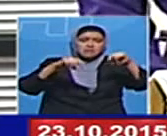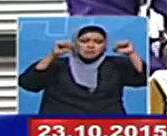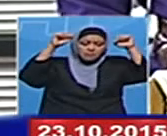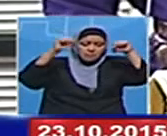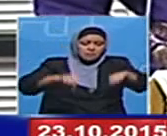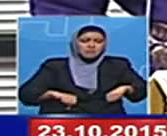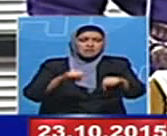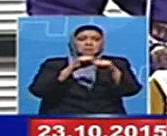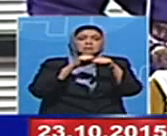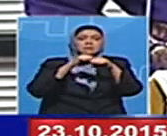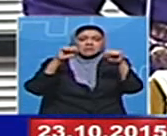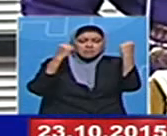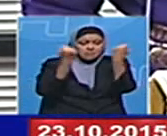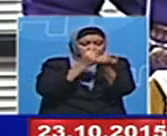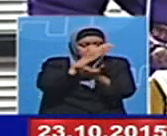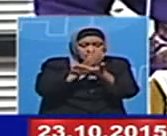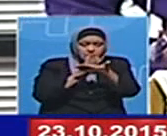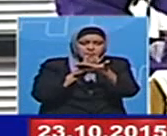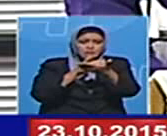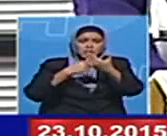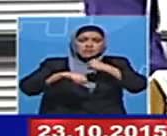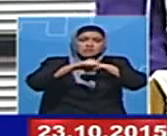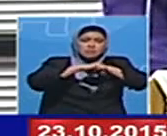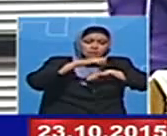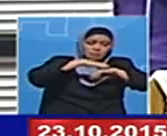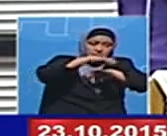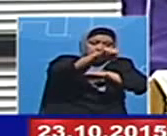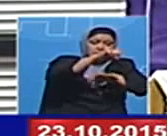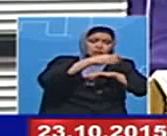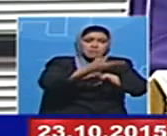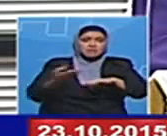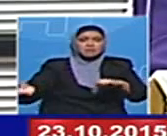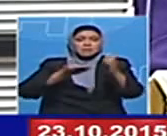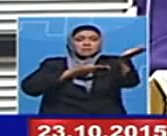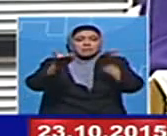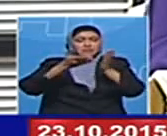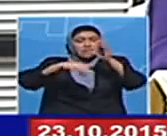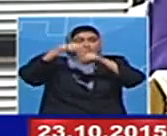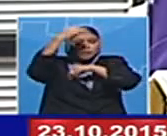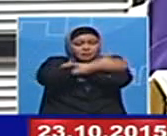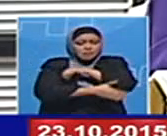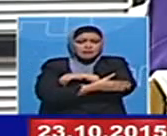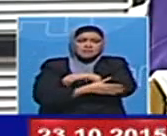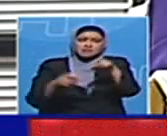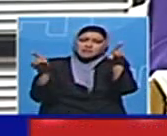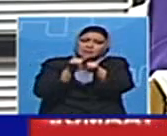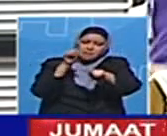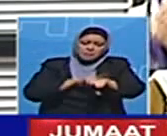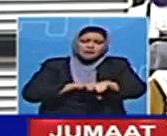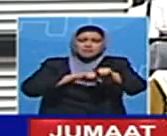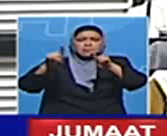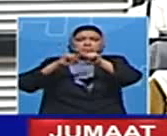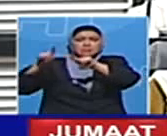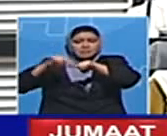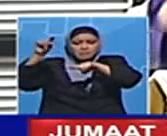Mia untuk mengeksport barangan dan perkhidmatan ke luar negara seterusnya bagi mempelbagaikan penggunaan mata Wang